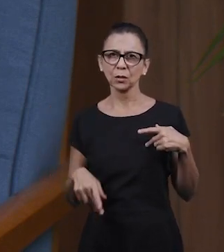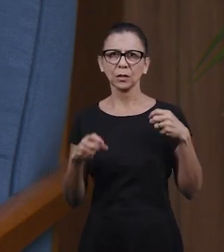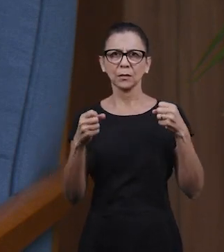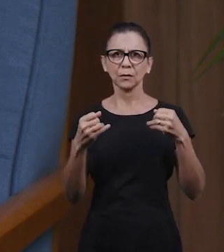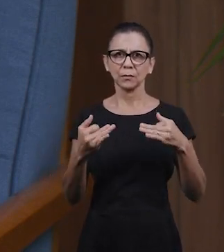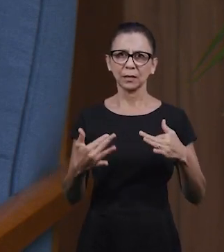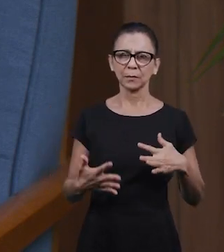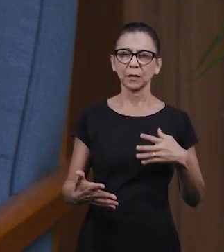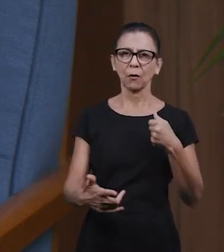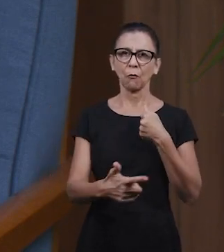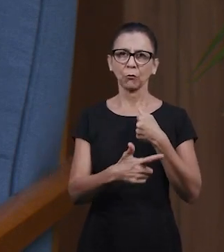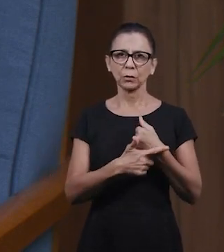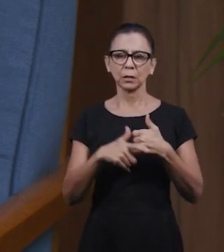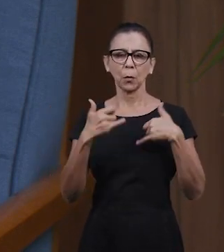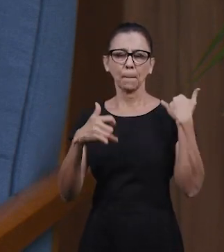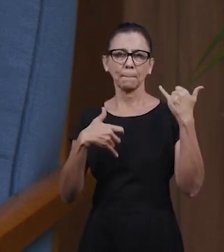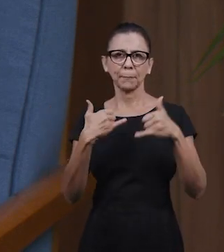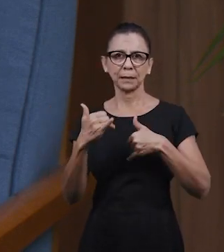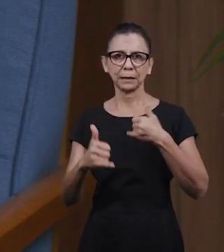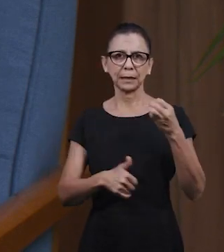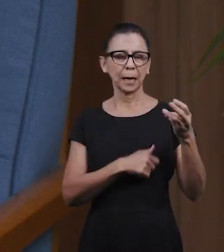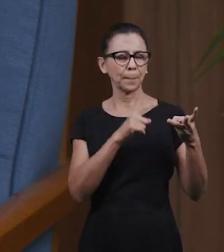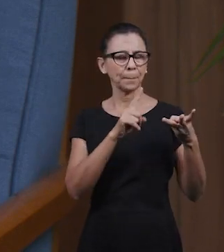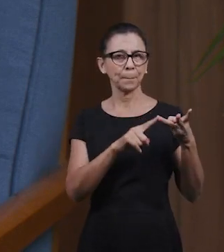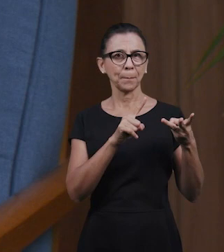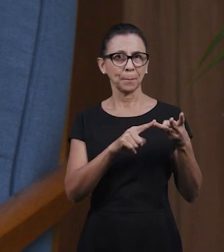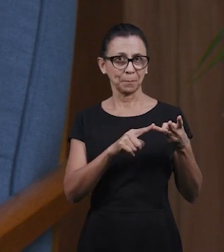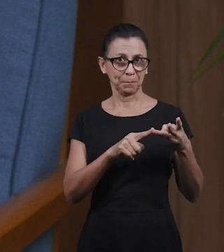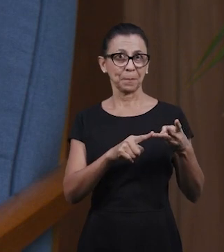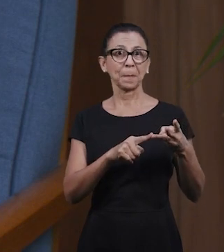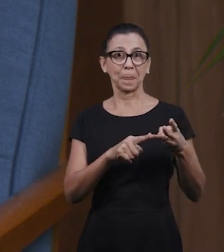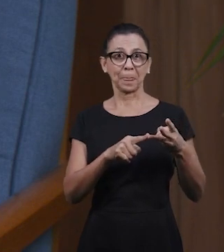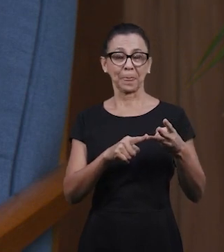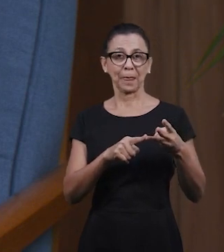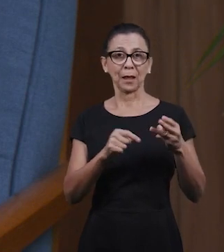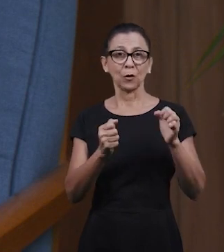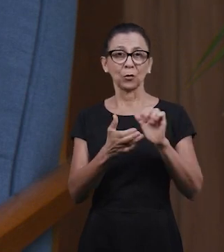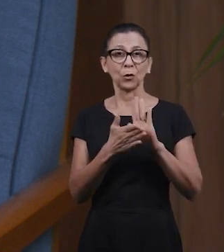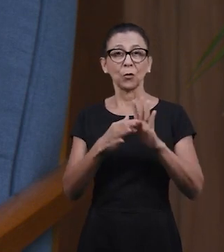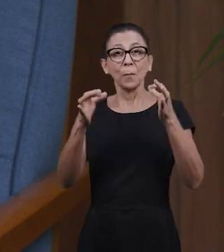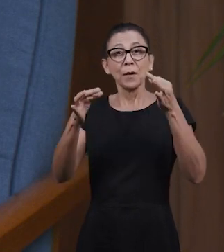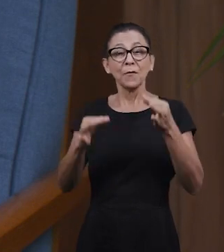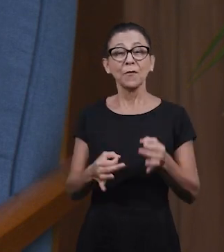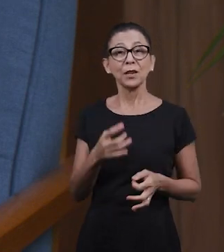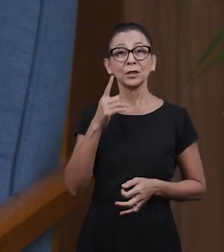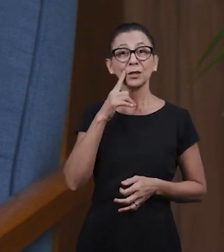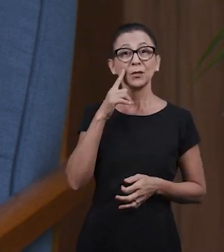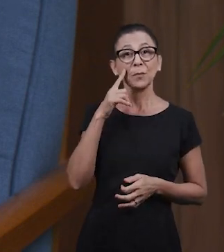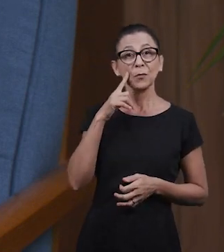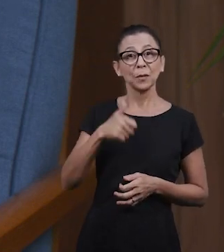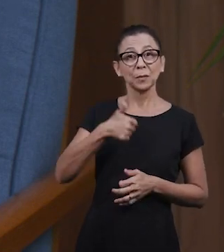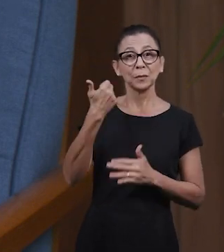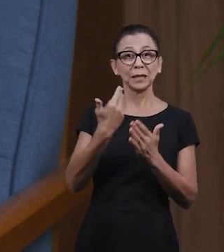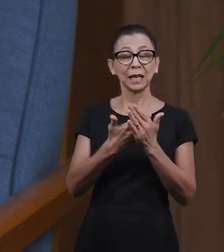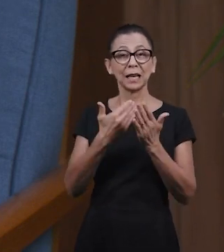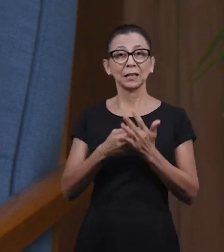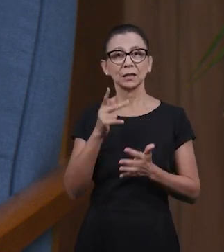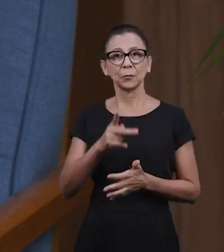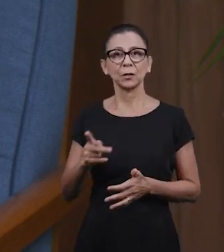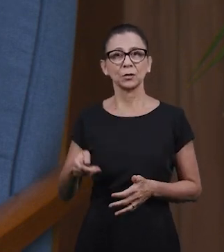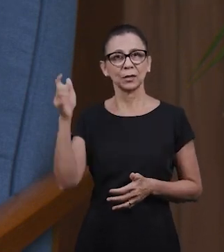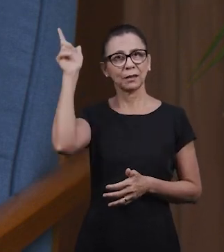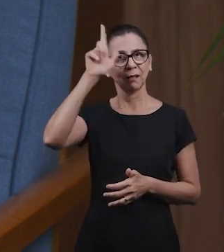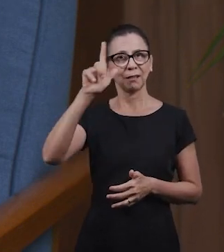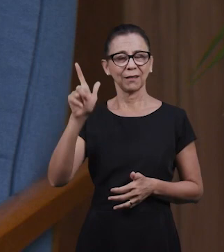Beccari abordera le sujet et le rôle du jeu. Dans la louange, la parfaite louange, nous allons